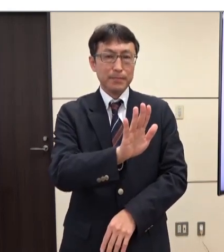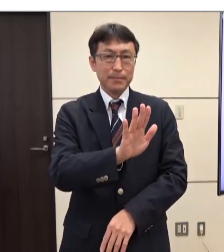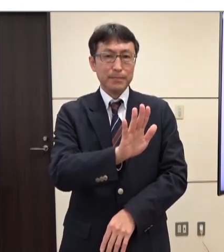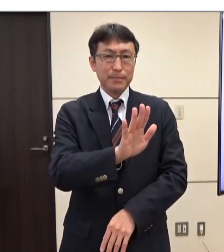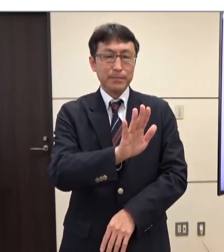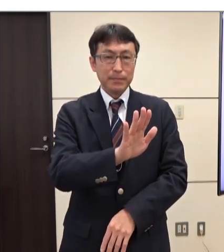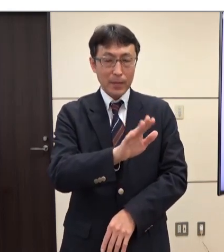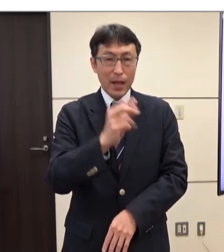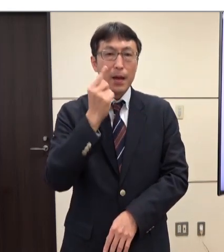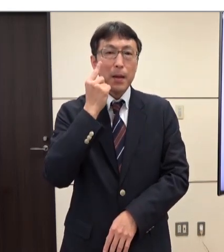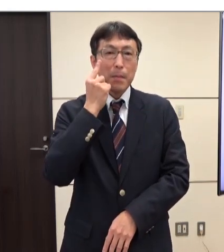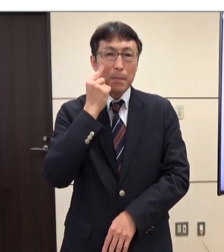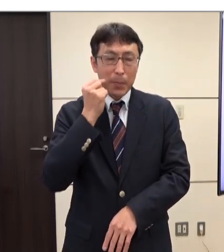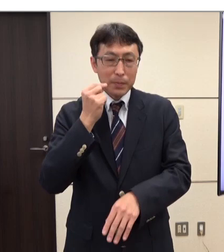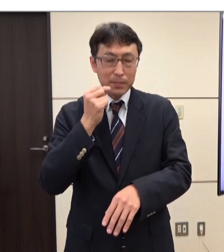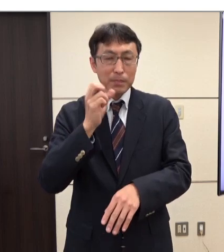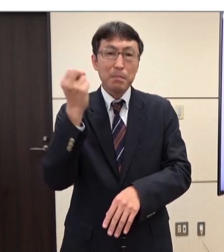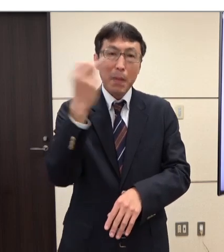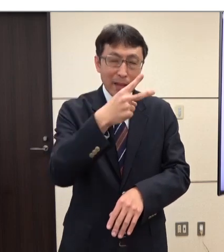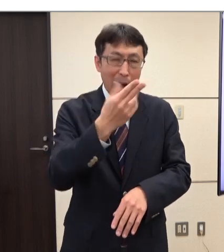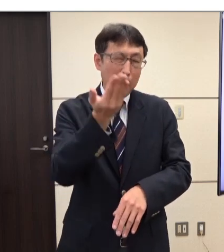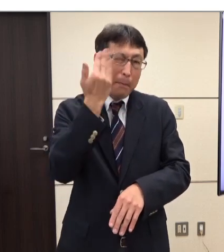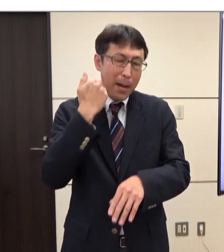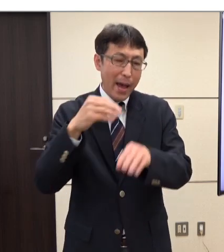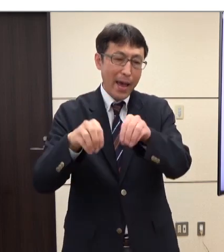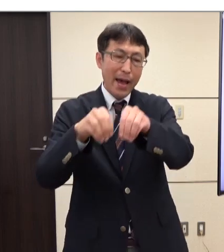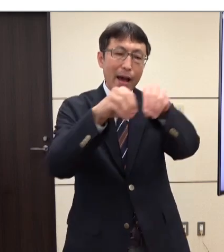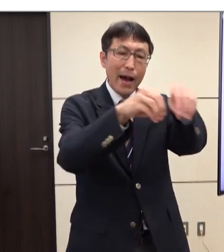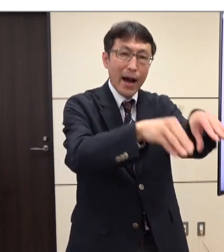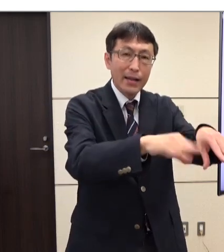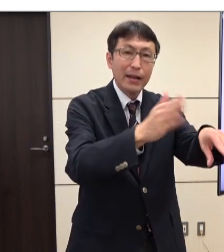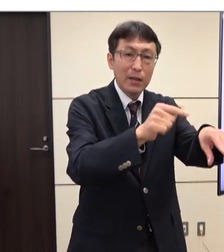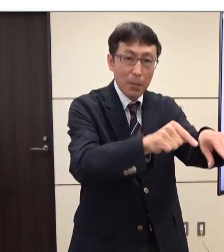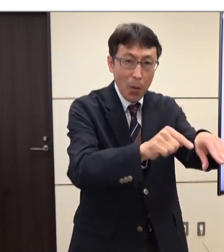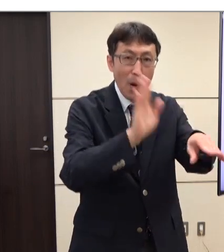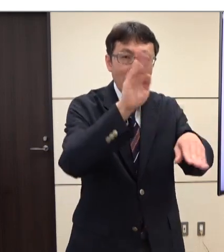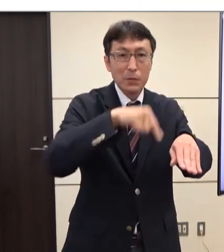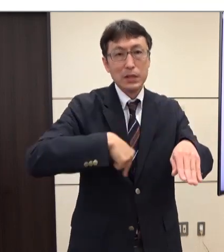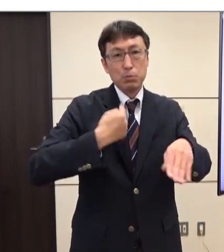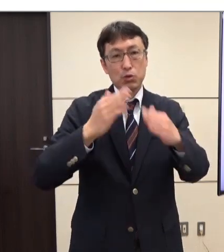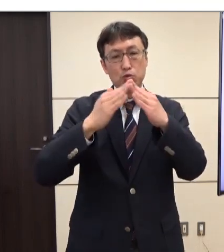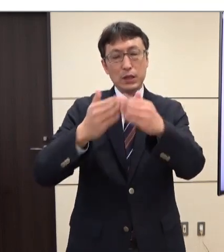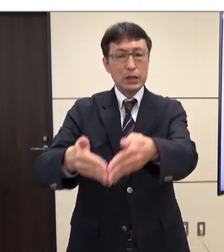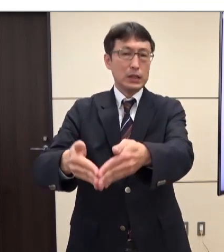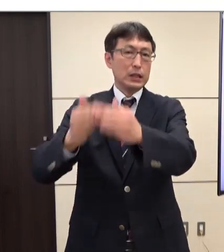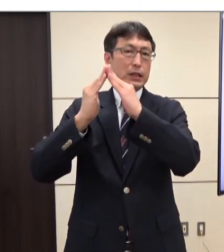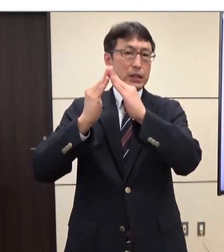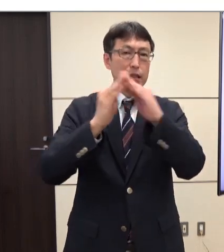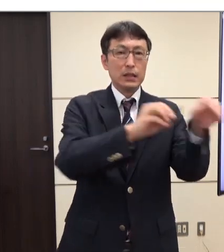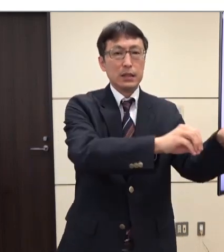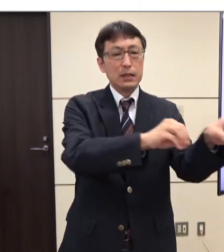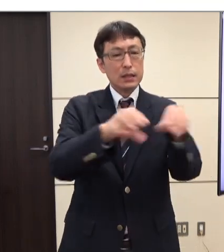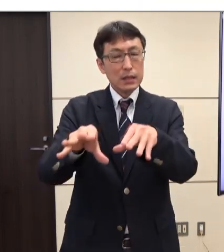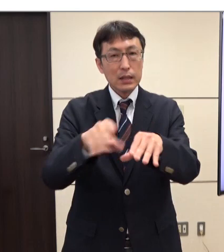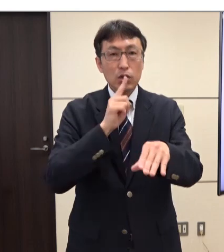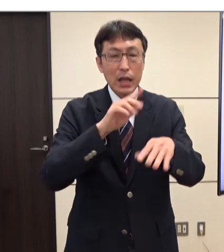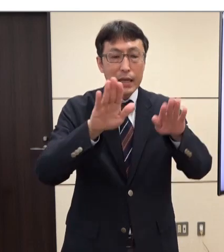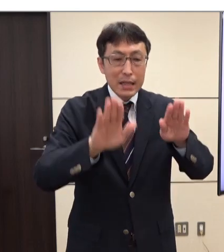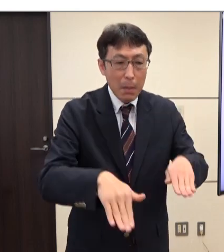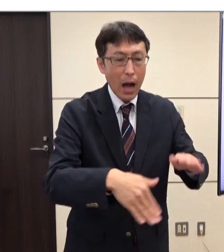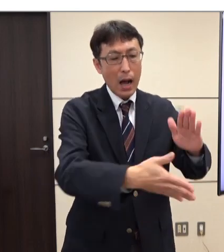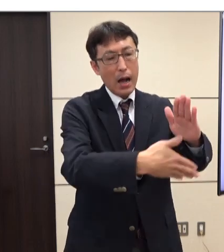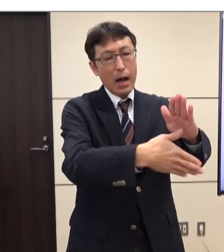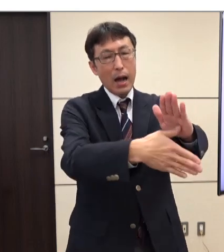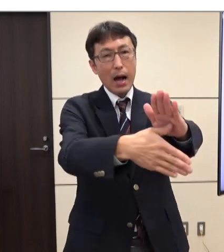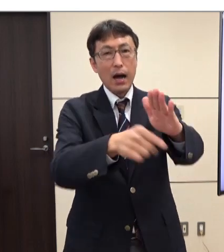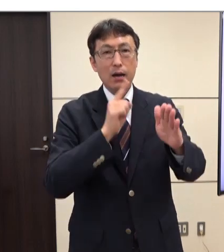住宅を見つけても出られたということで空きが生じておりました。で、今回はこの住宅をですね、まず目的外